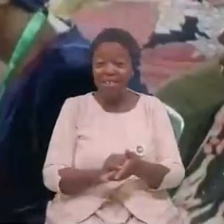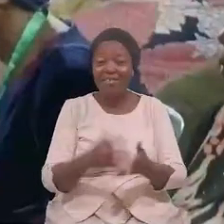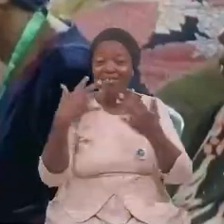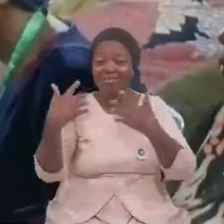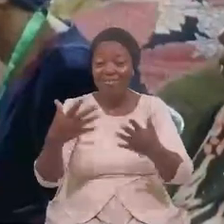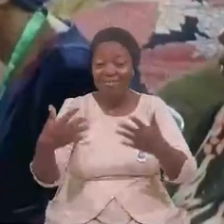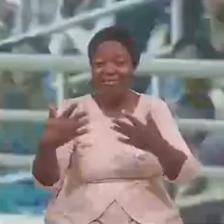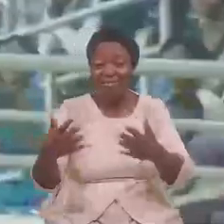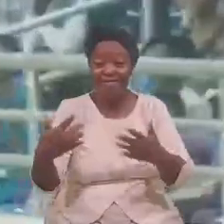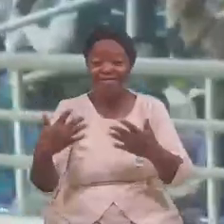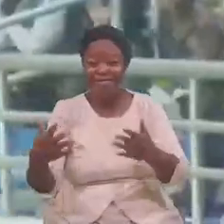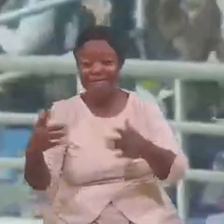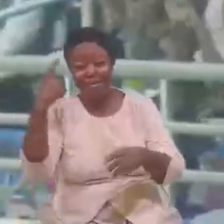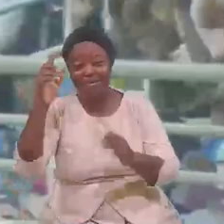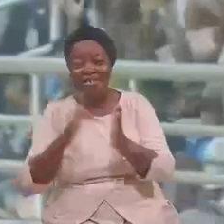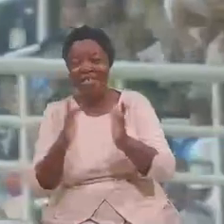acclamer.